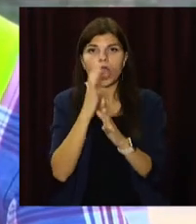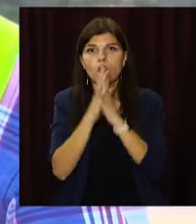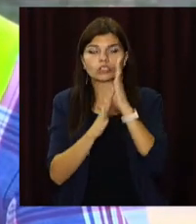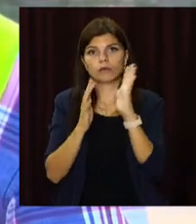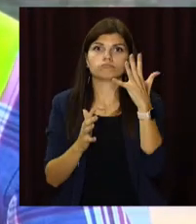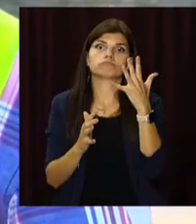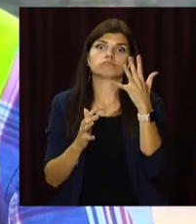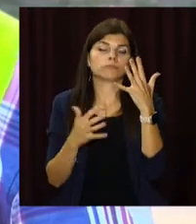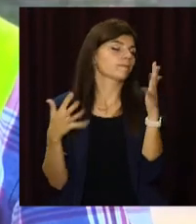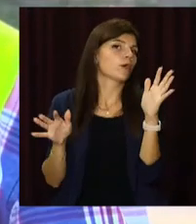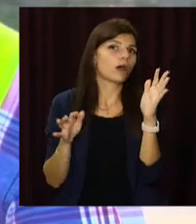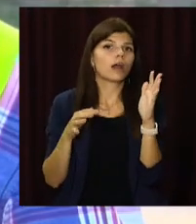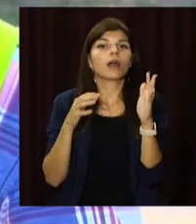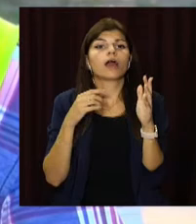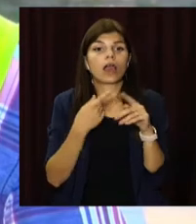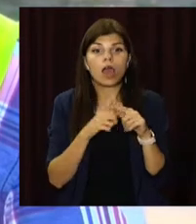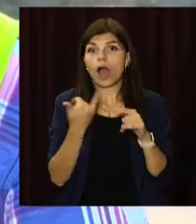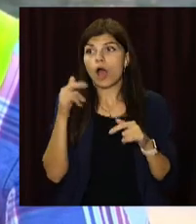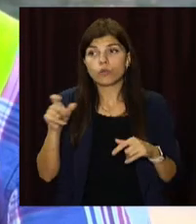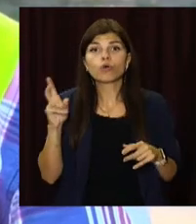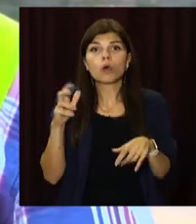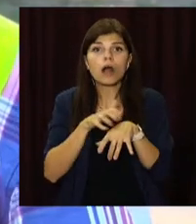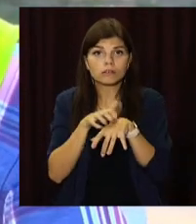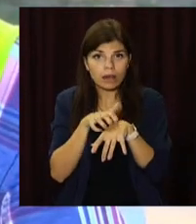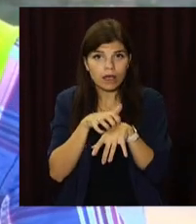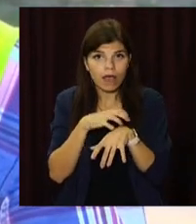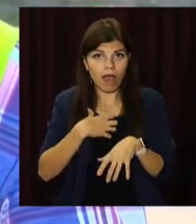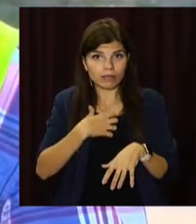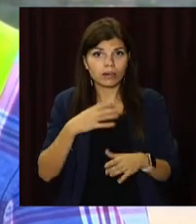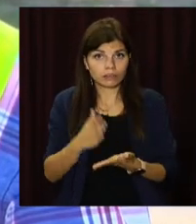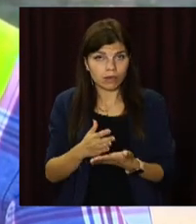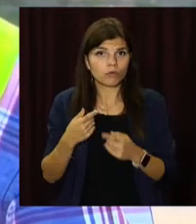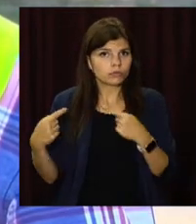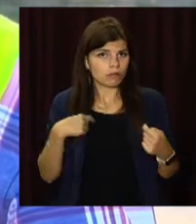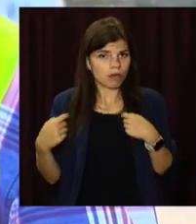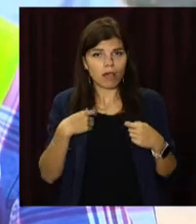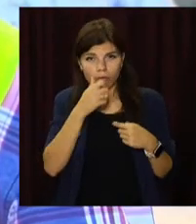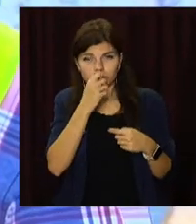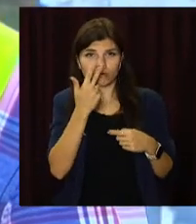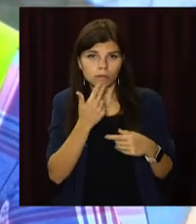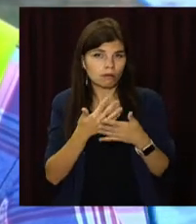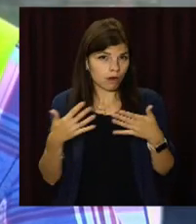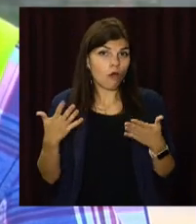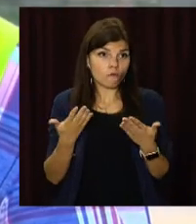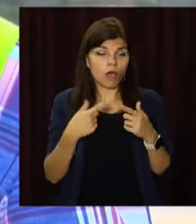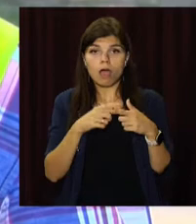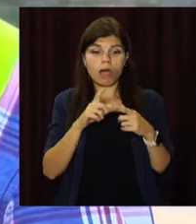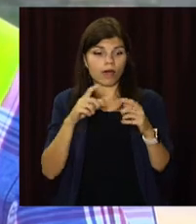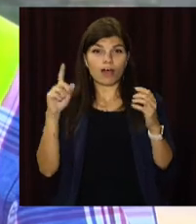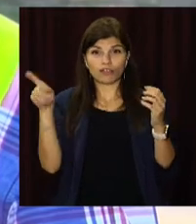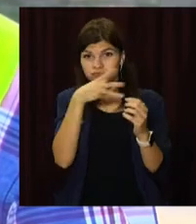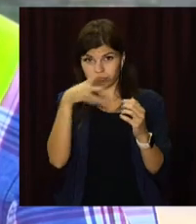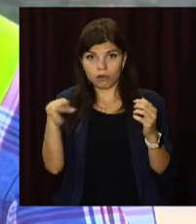фаза цвітіння, це саме відповідальне, чим страждають люди. І наступна ще особливість, що зупиняється процес утворення